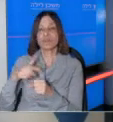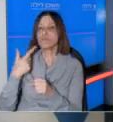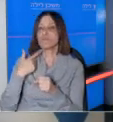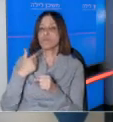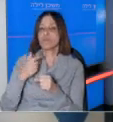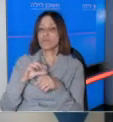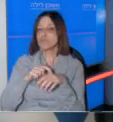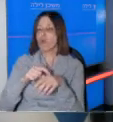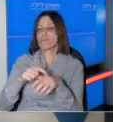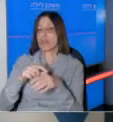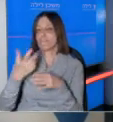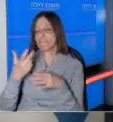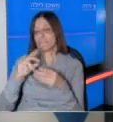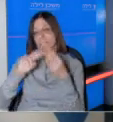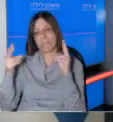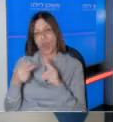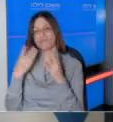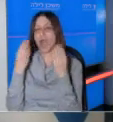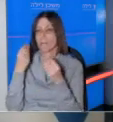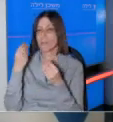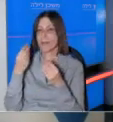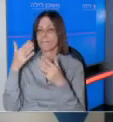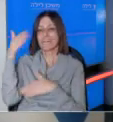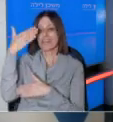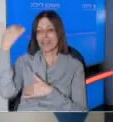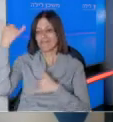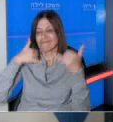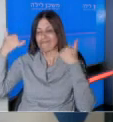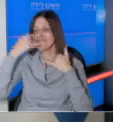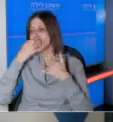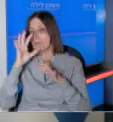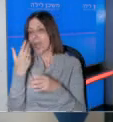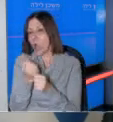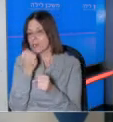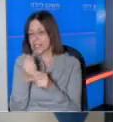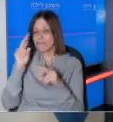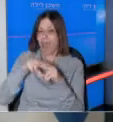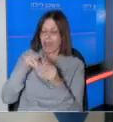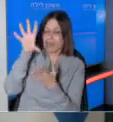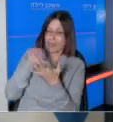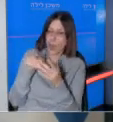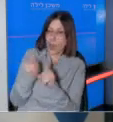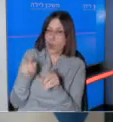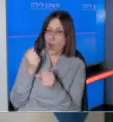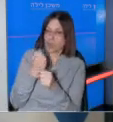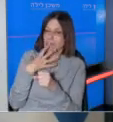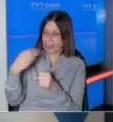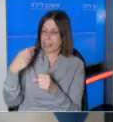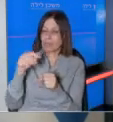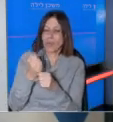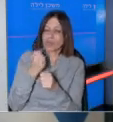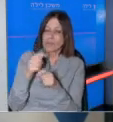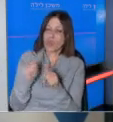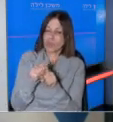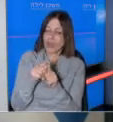בעולם, והמון מדינות פשוט מתקשרות לשאול מה אתם עושים, ואז הם עושים בדיוק את אותו דבר. גם פה,